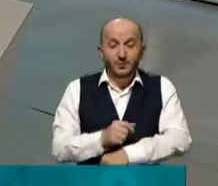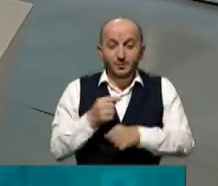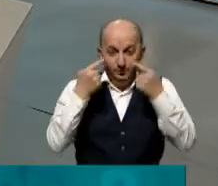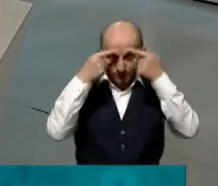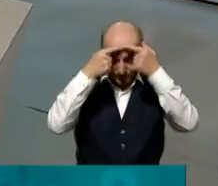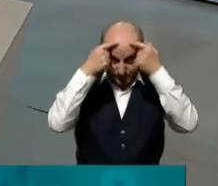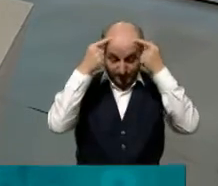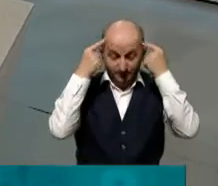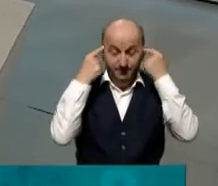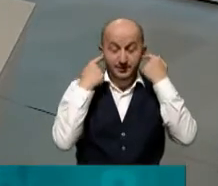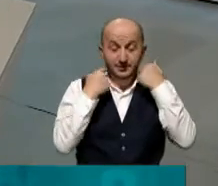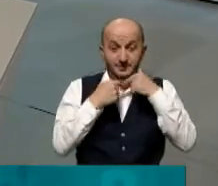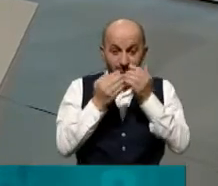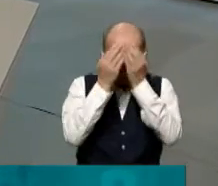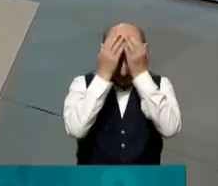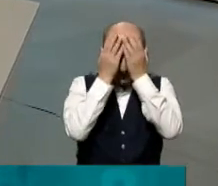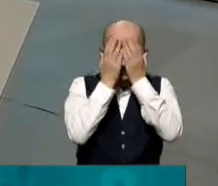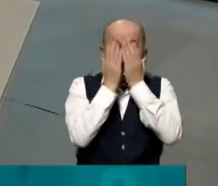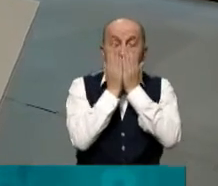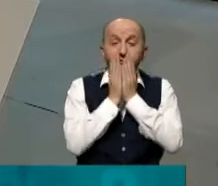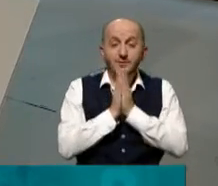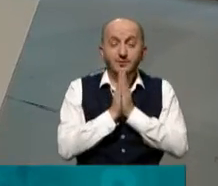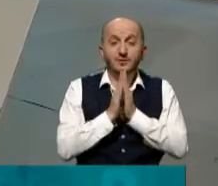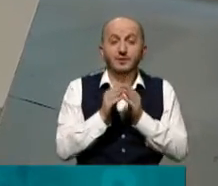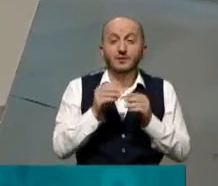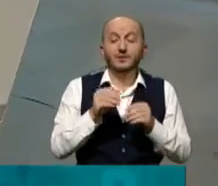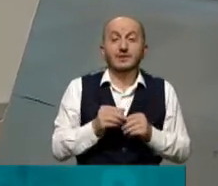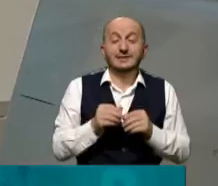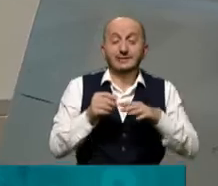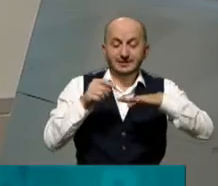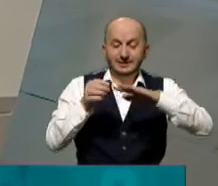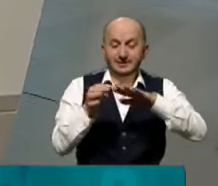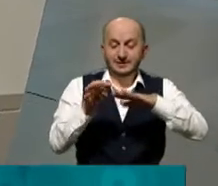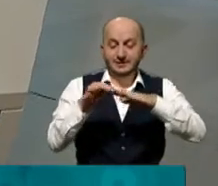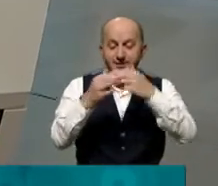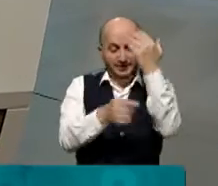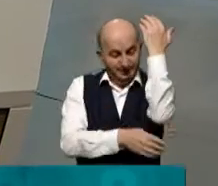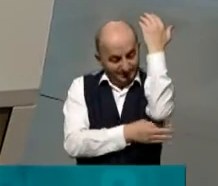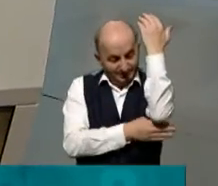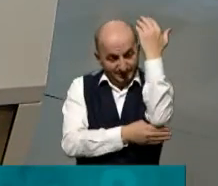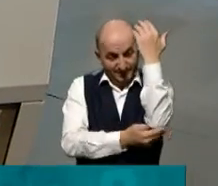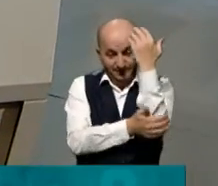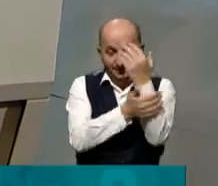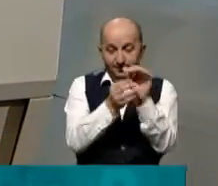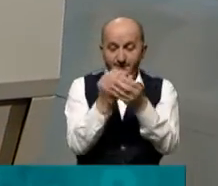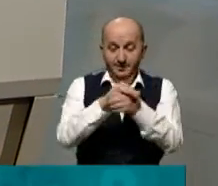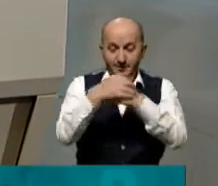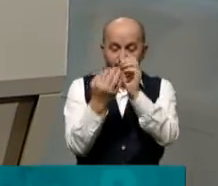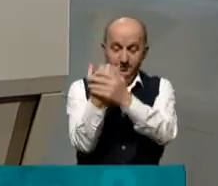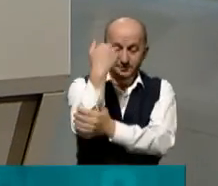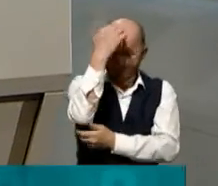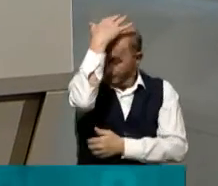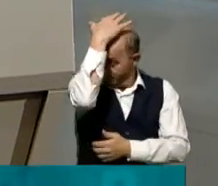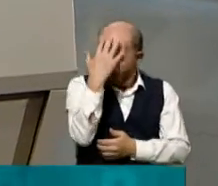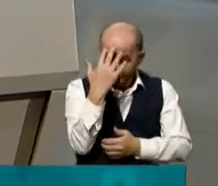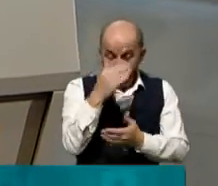yüzü yıkamak, kuru kalmamak üzere. Tırnaklarımızdan dirseklerimize kadar ellerimizi yıkamak, başımızı